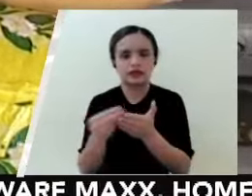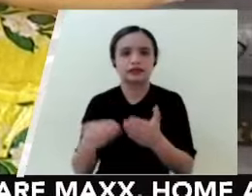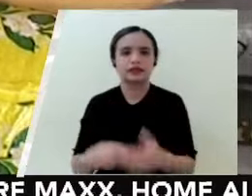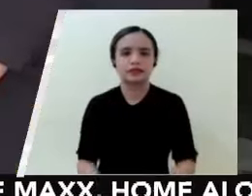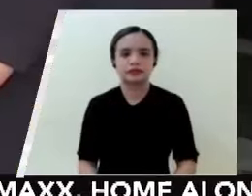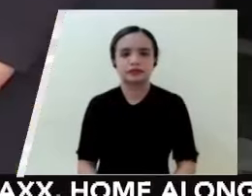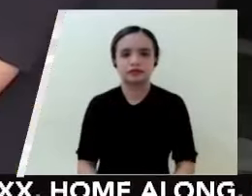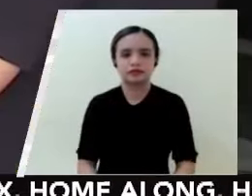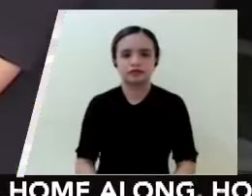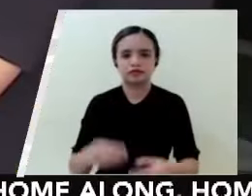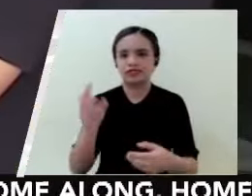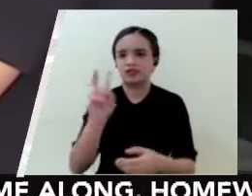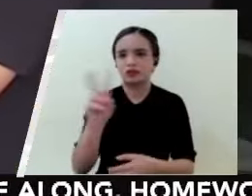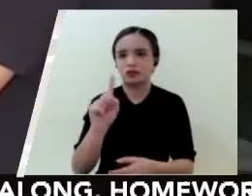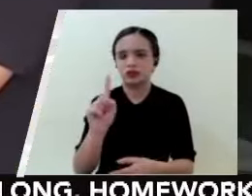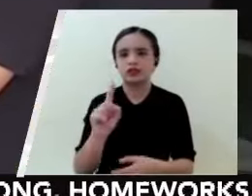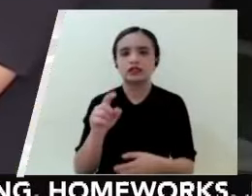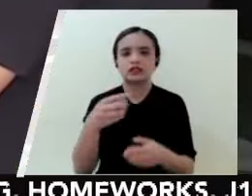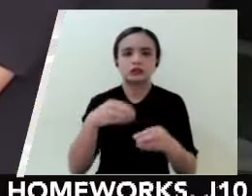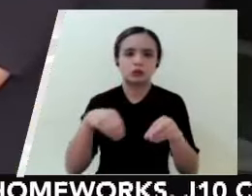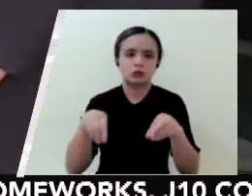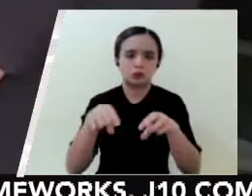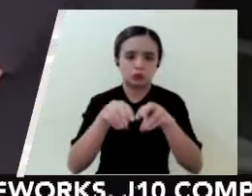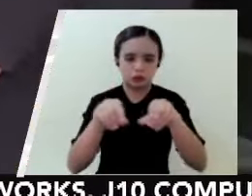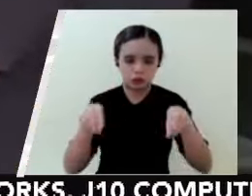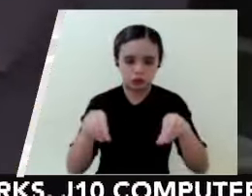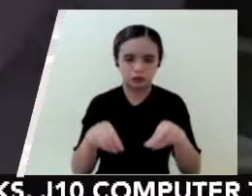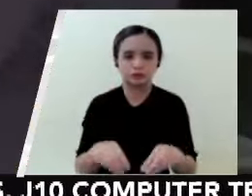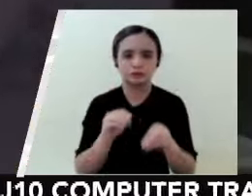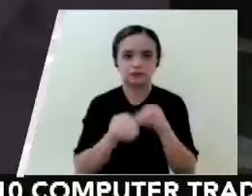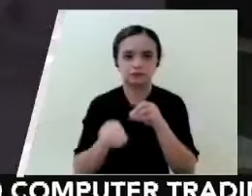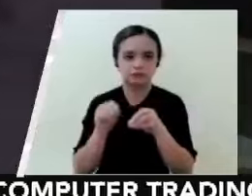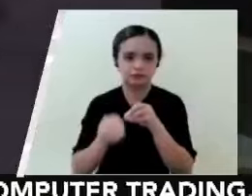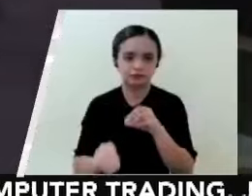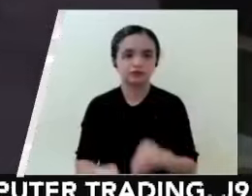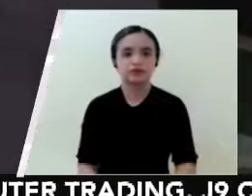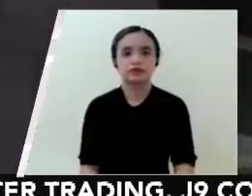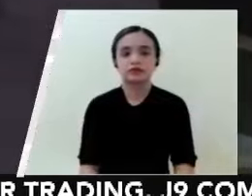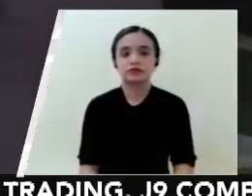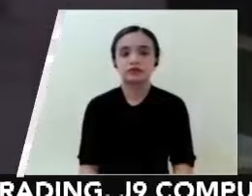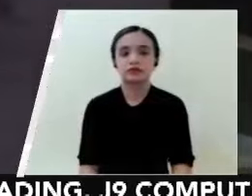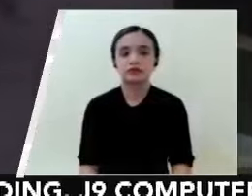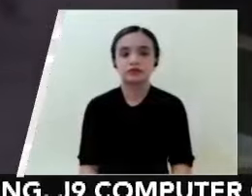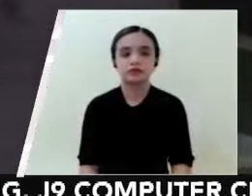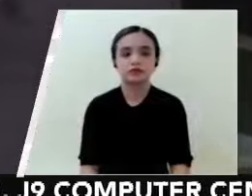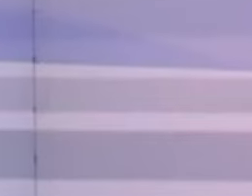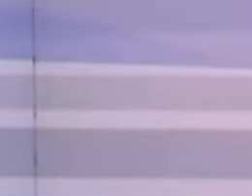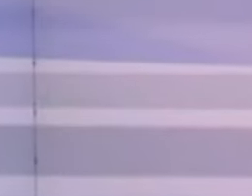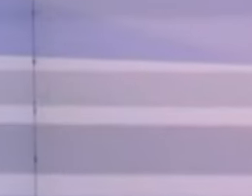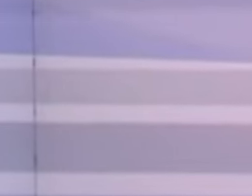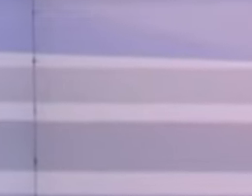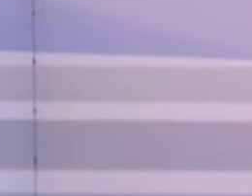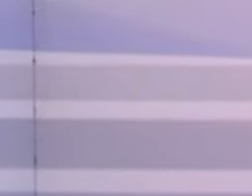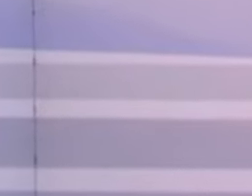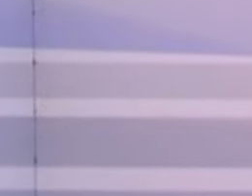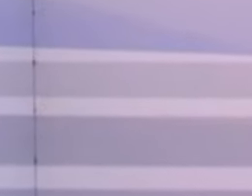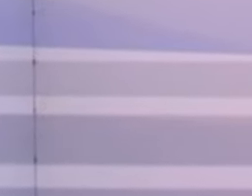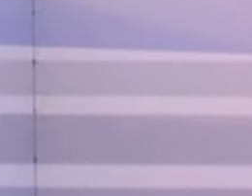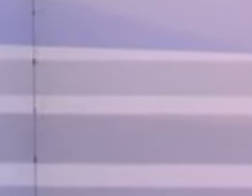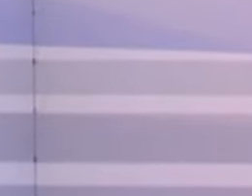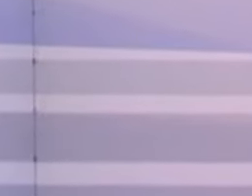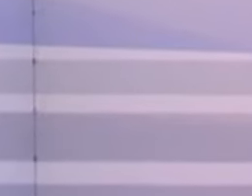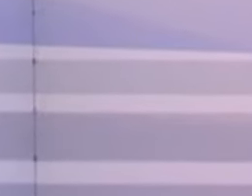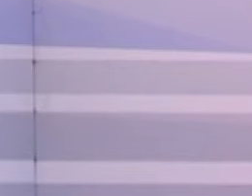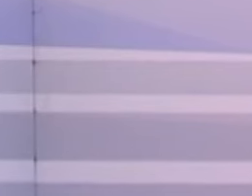pesos. Para sa GMA Integrated News, Darlene Kai, nakatutok 24 oras. Mga puso, patuloy